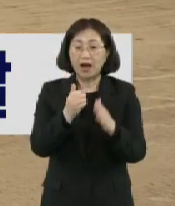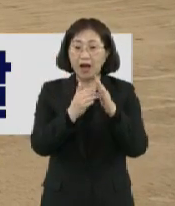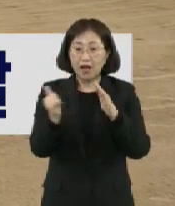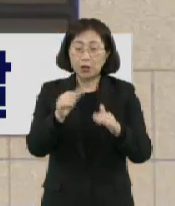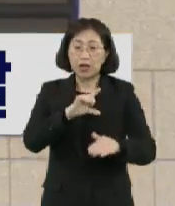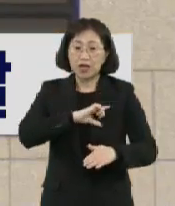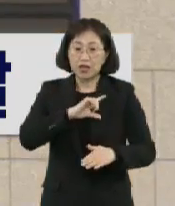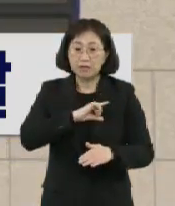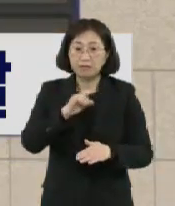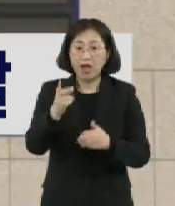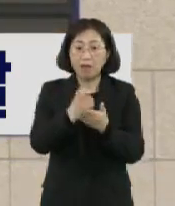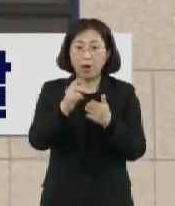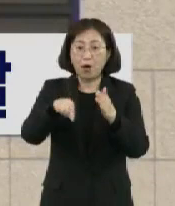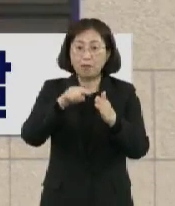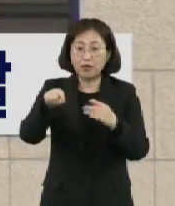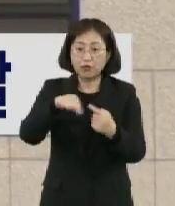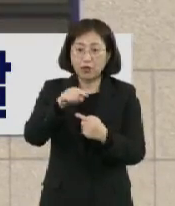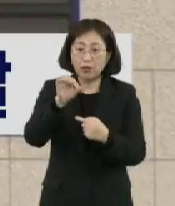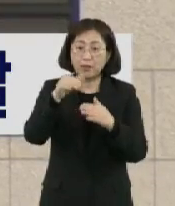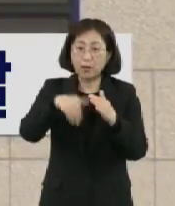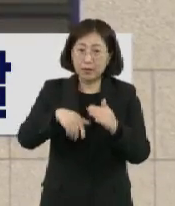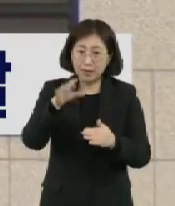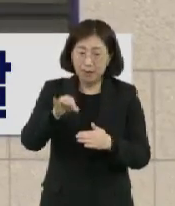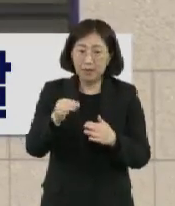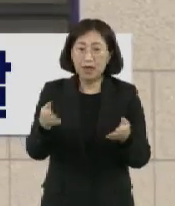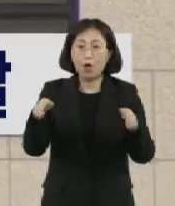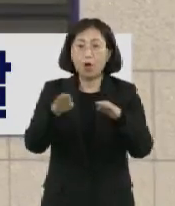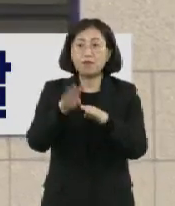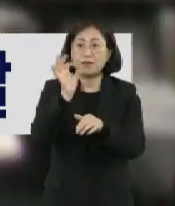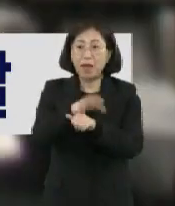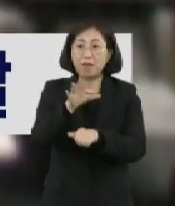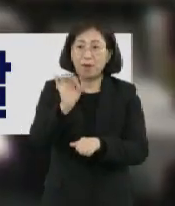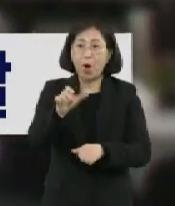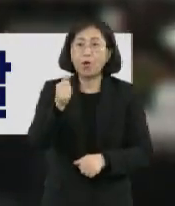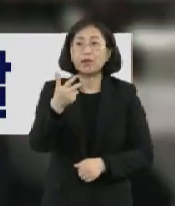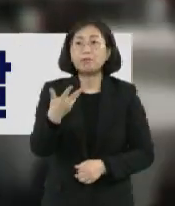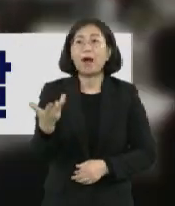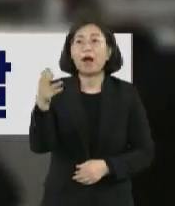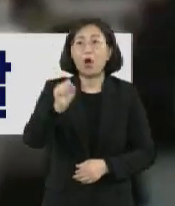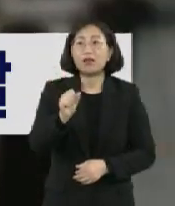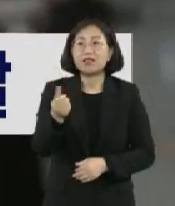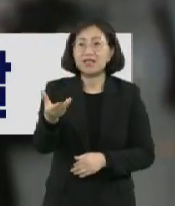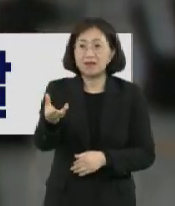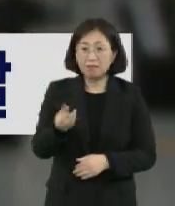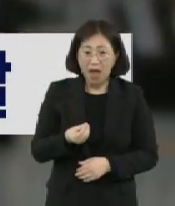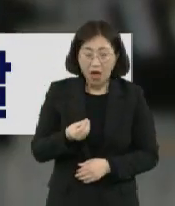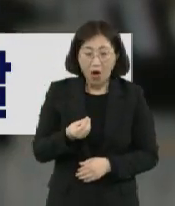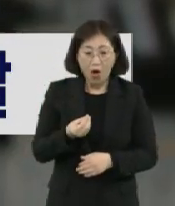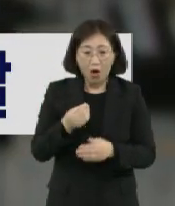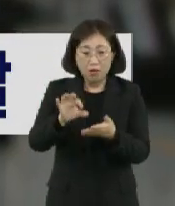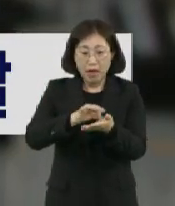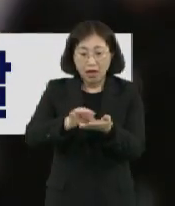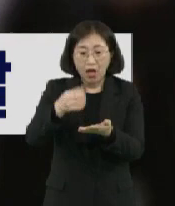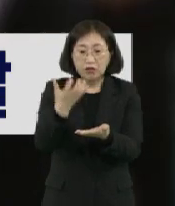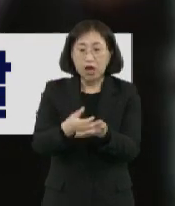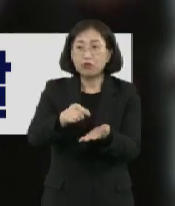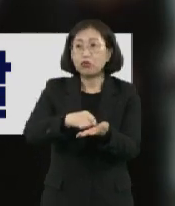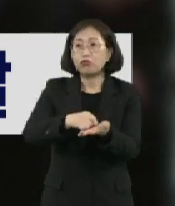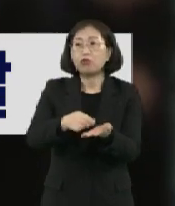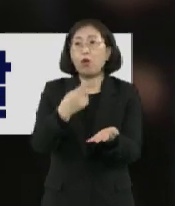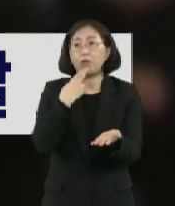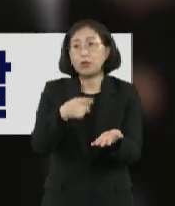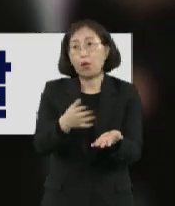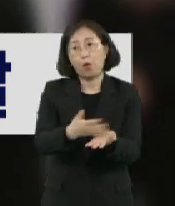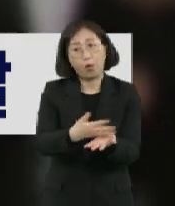미국 현지 법인의 운영비와 공사비 건물 매입 2등 58억 원을 잠기 되어 처리 하면서도 별도의 회계자료 조차